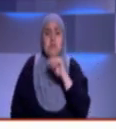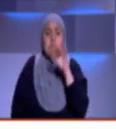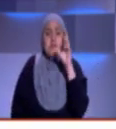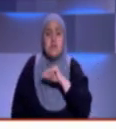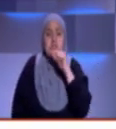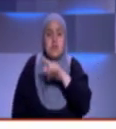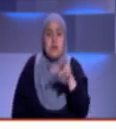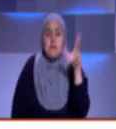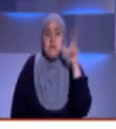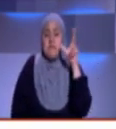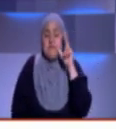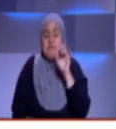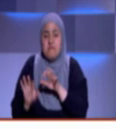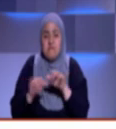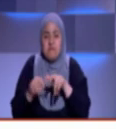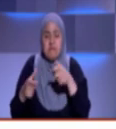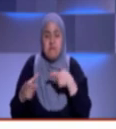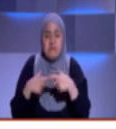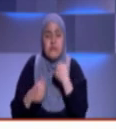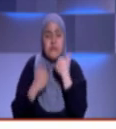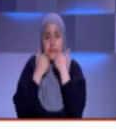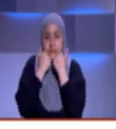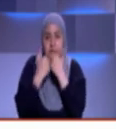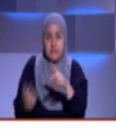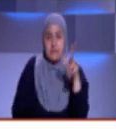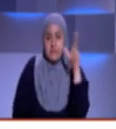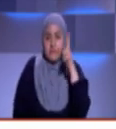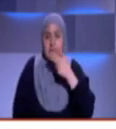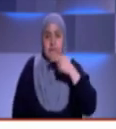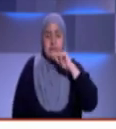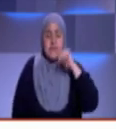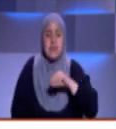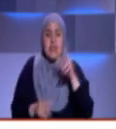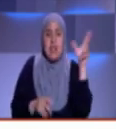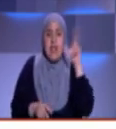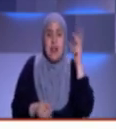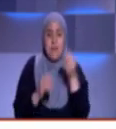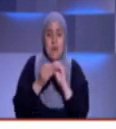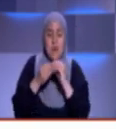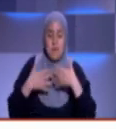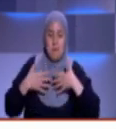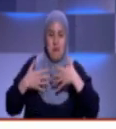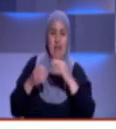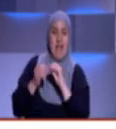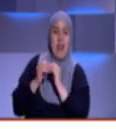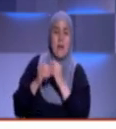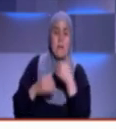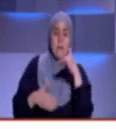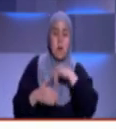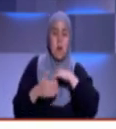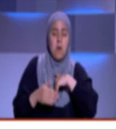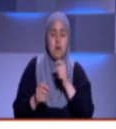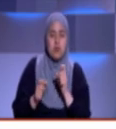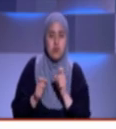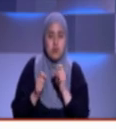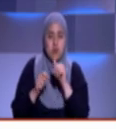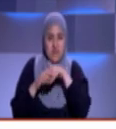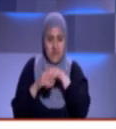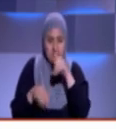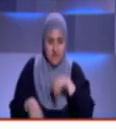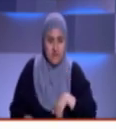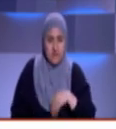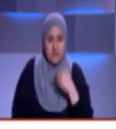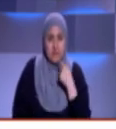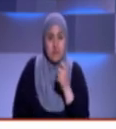الإلكتروني المروج للشائعات أو من الإعلام الملون الخارجي وقنوات الحقيرة في بعض